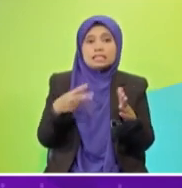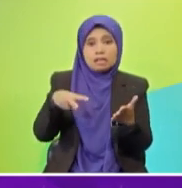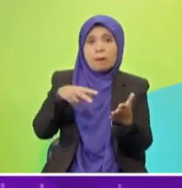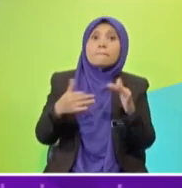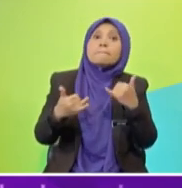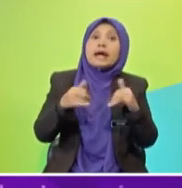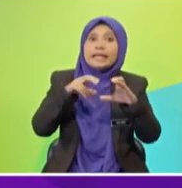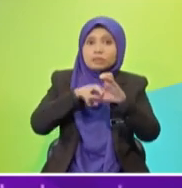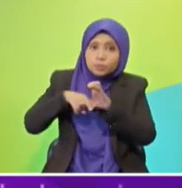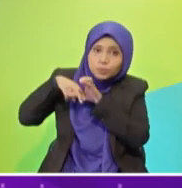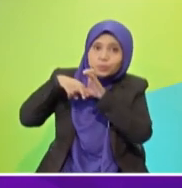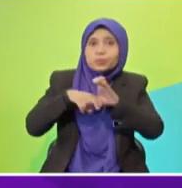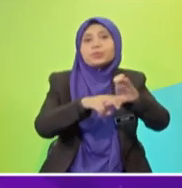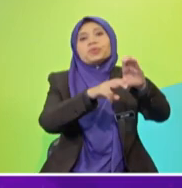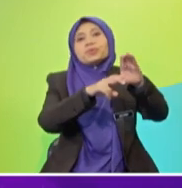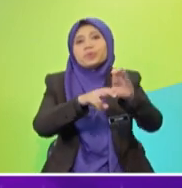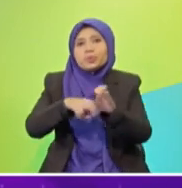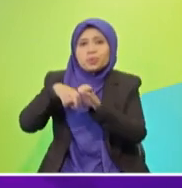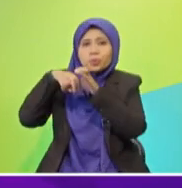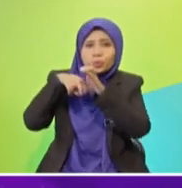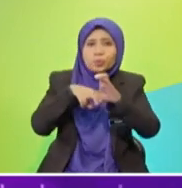buaya naik buaya